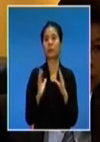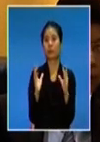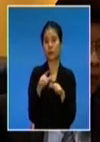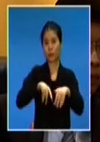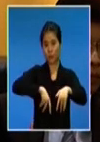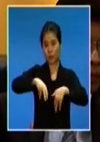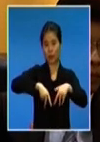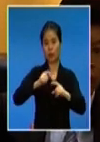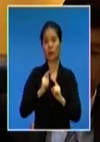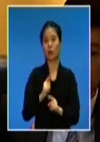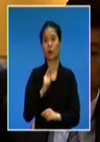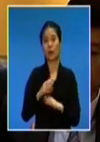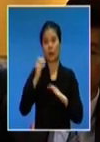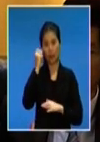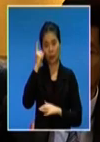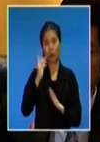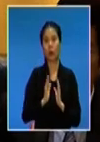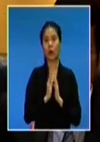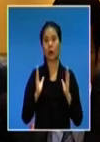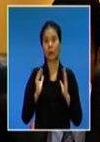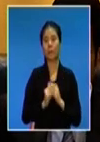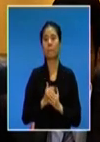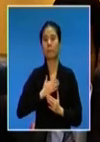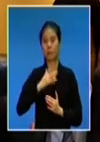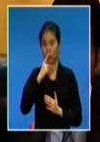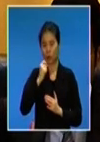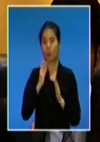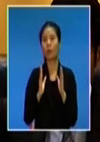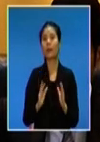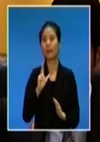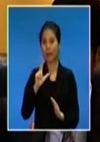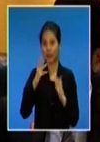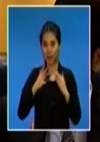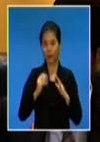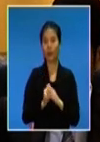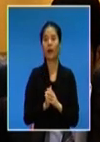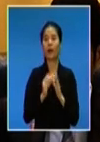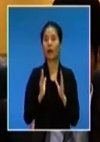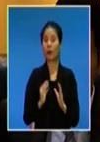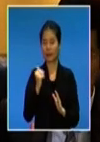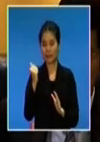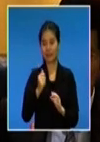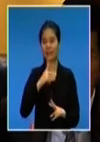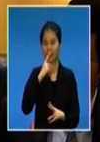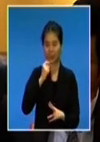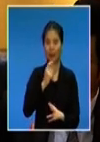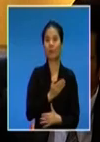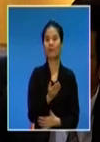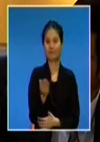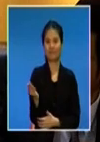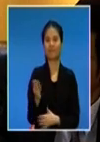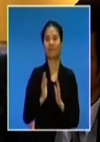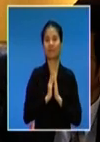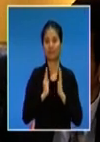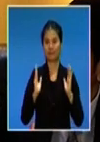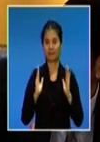วยก็ต้องขอกราบขอบพระคุณก็ผมตอบไป3ท่านแล้วนะครับที่เหลือก็จะมีอีกอยู่บ้างก็คงไม่มากขอบพระคุณ